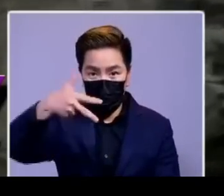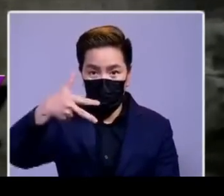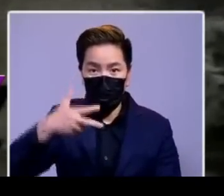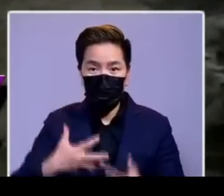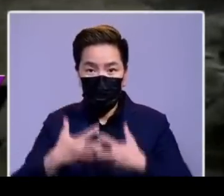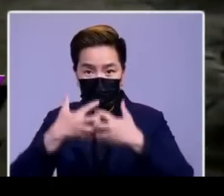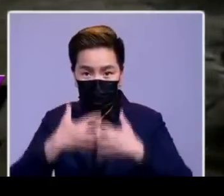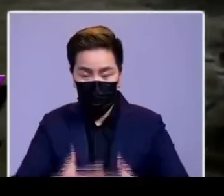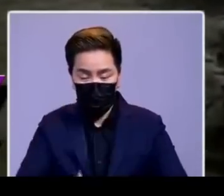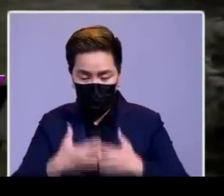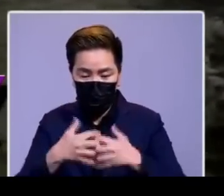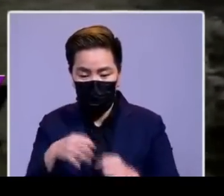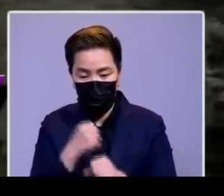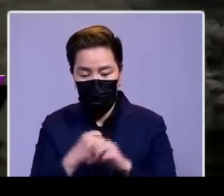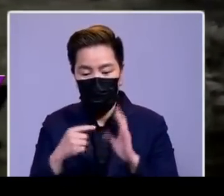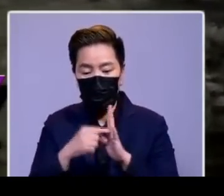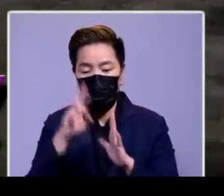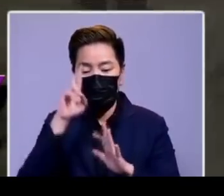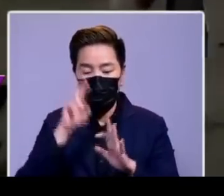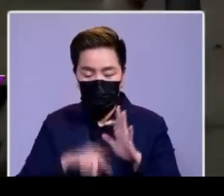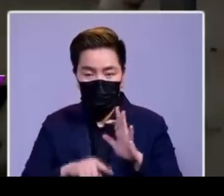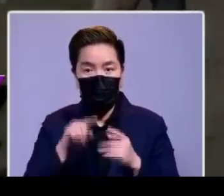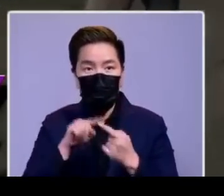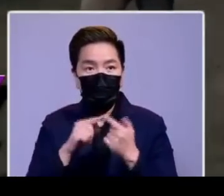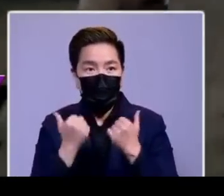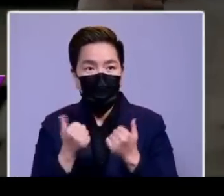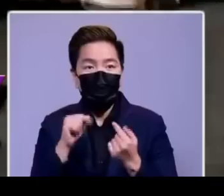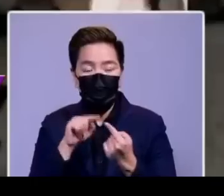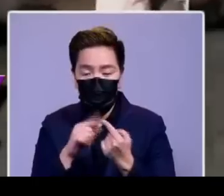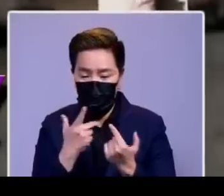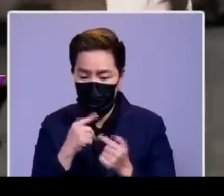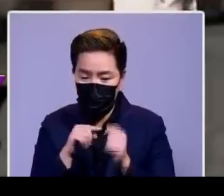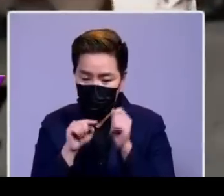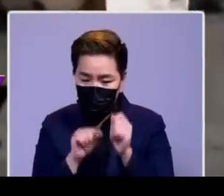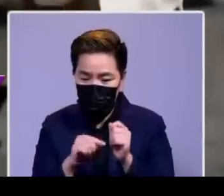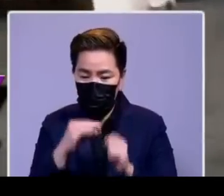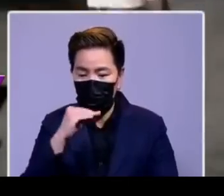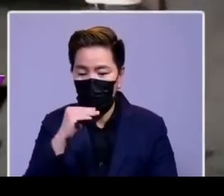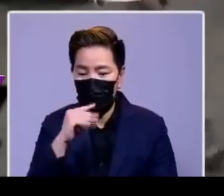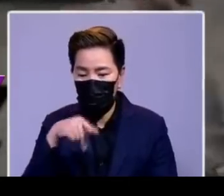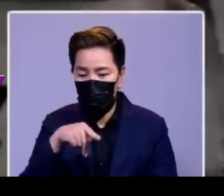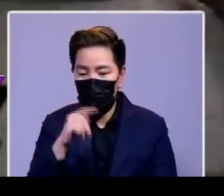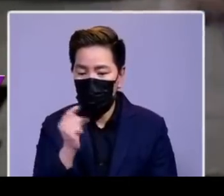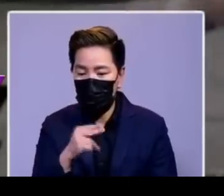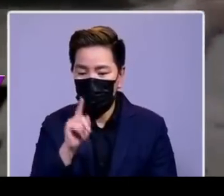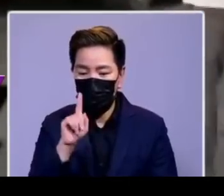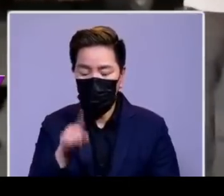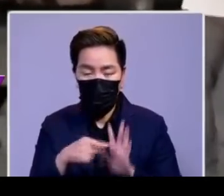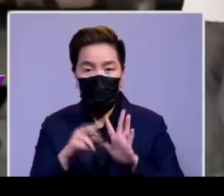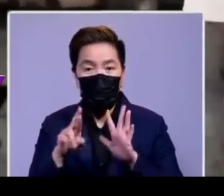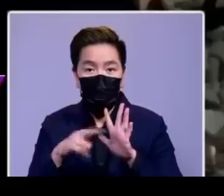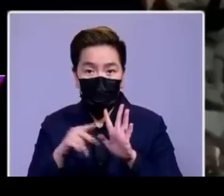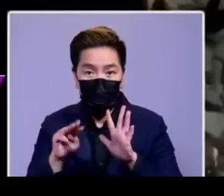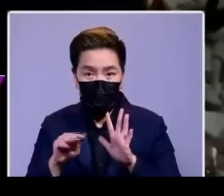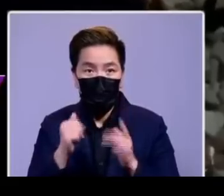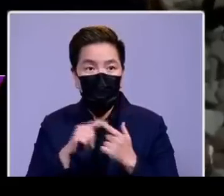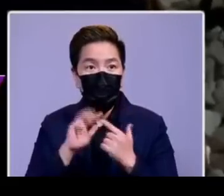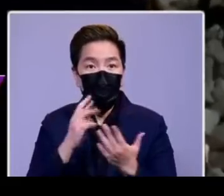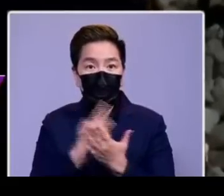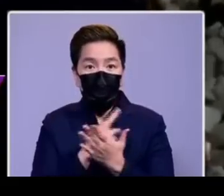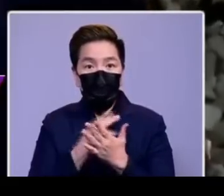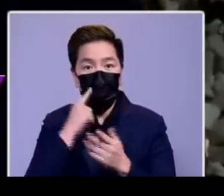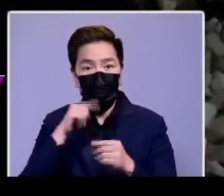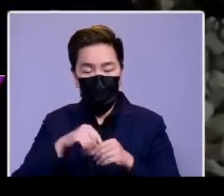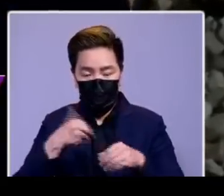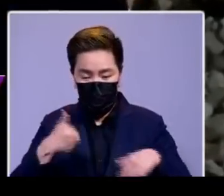ในโรงงานหลอมแร่ที่อยู่ในนิคมอุตสาหกรรมที่ตำบลเจ็ดเสมียนอำเภอโพธารามนะครับโดยจุดเกิดเหตุเนี่ยเป็นบริเว